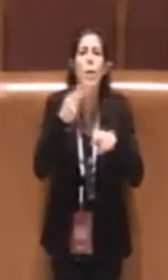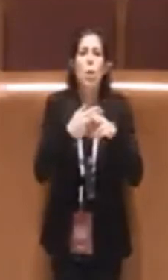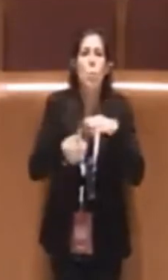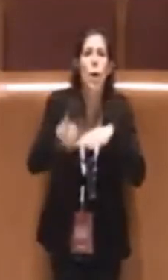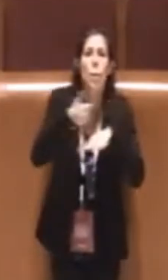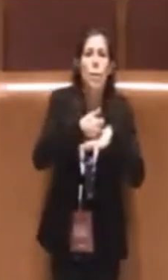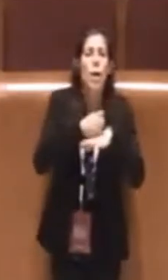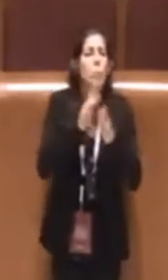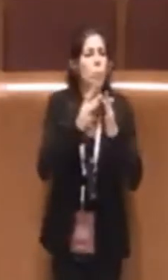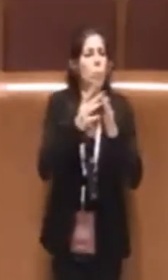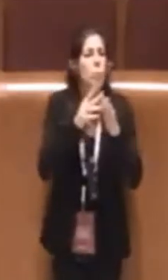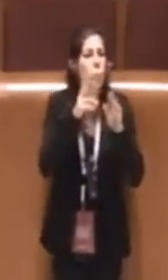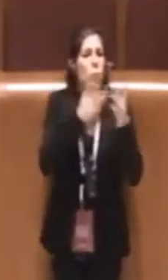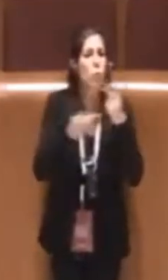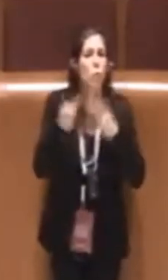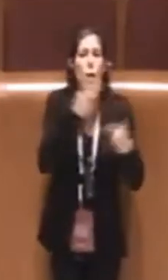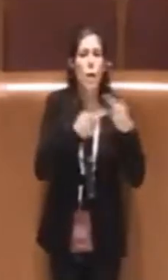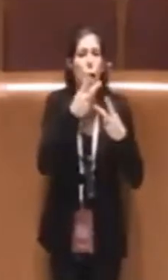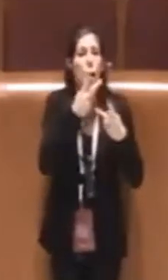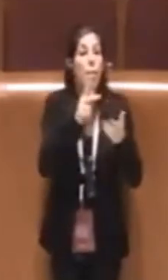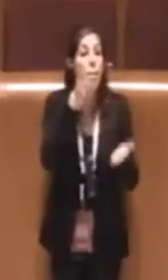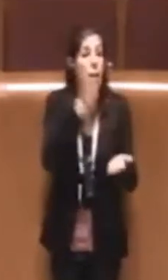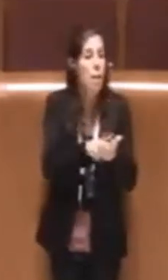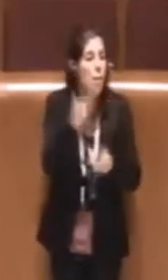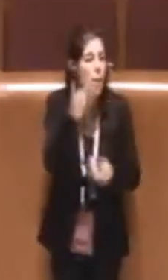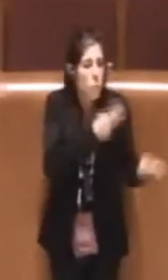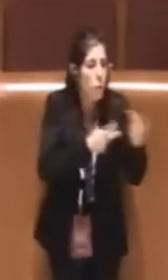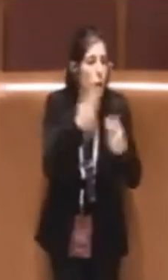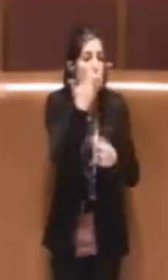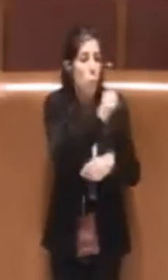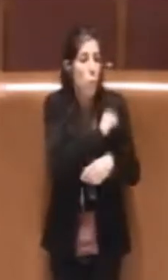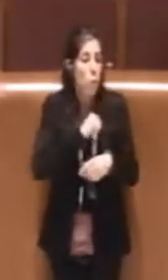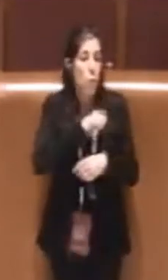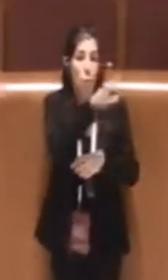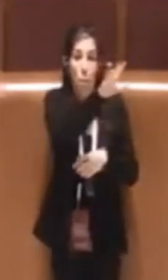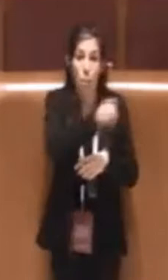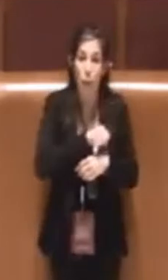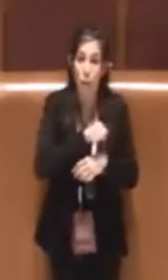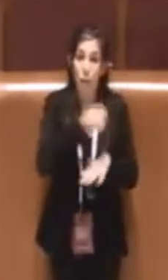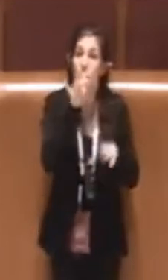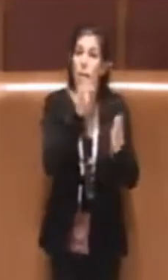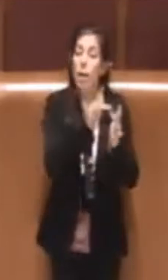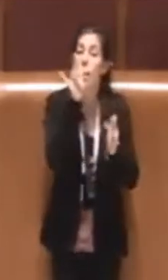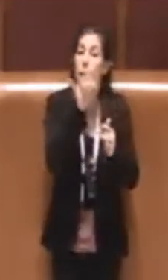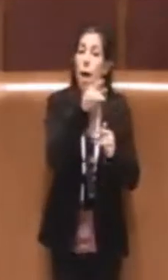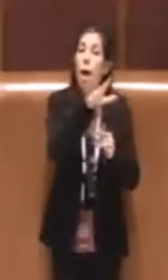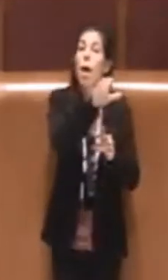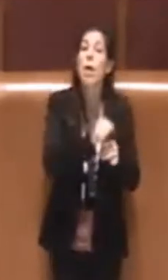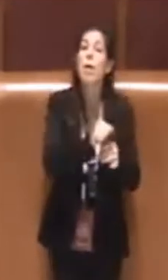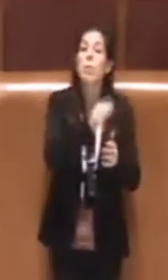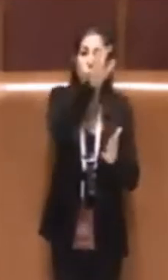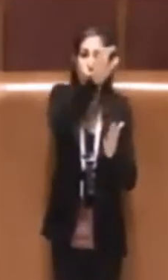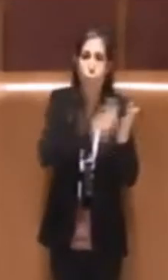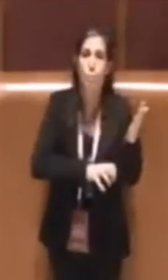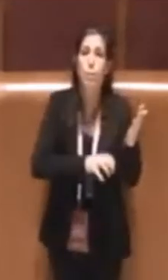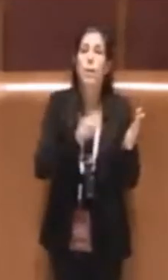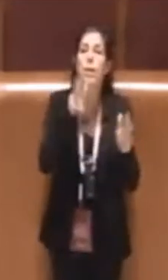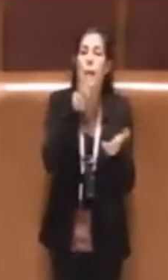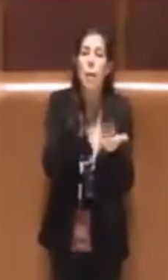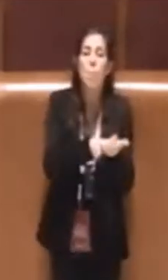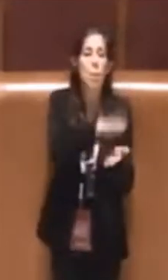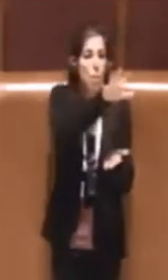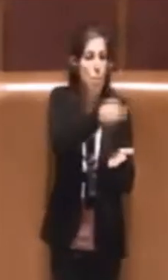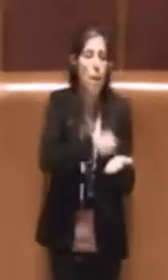prendersi la delibera, scaricarsela e portare tutti gli emendamenti che, come avete detto poco fa, vi sono stati consegnati dalle consulte,